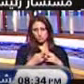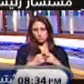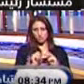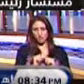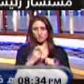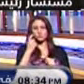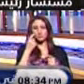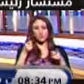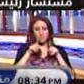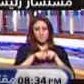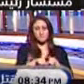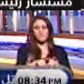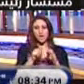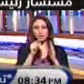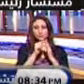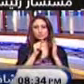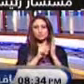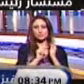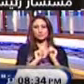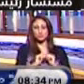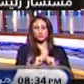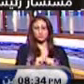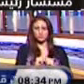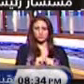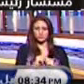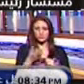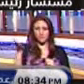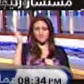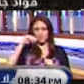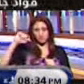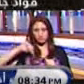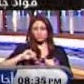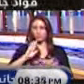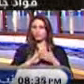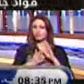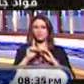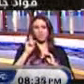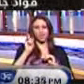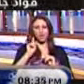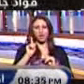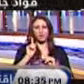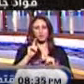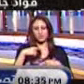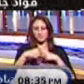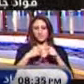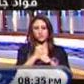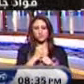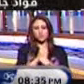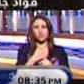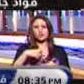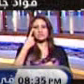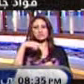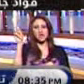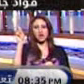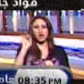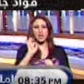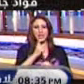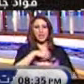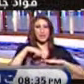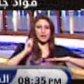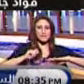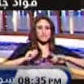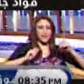الدستور، وبالتالي لا يستطيع أحد بعد ذلك أن يطعن بعدم دستورية هذه القوانين وأن يطعن